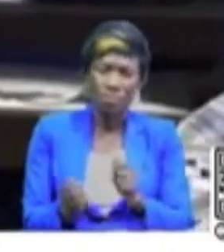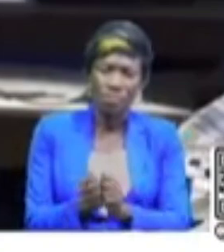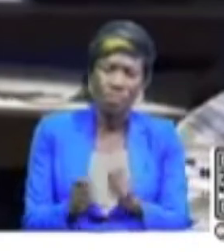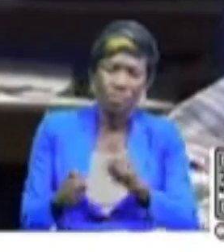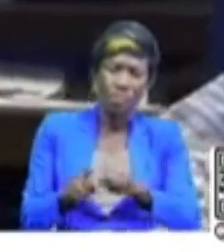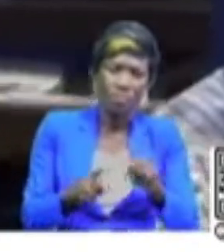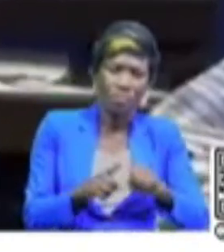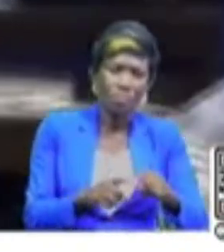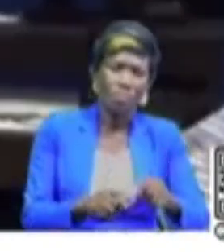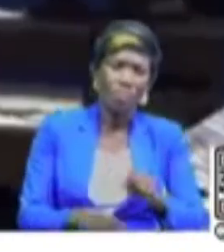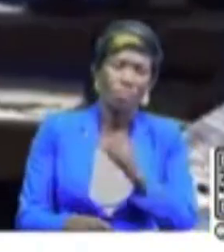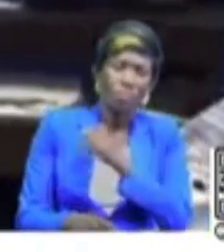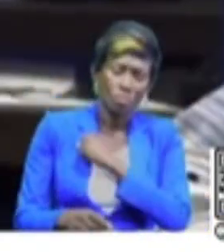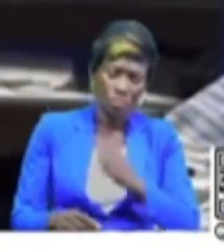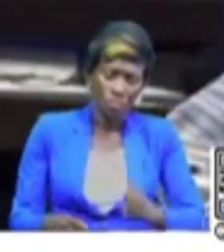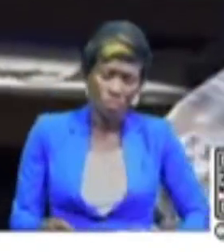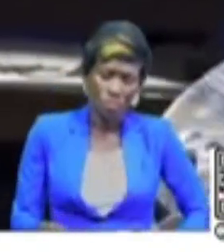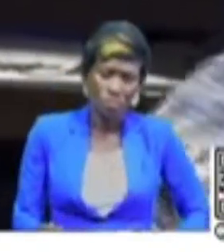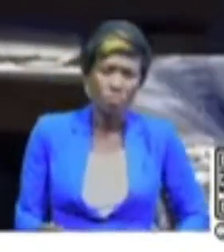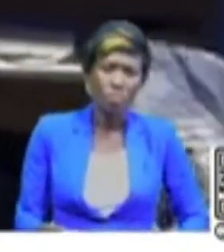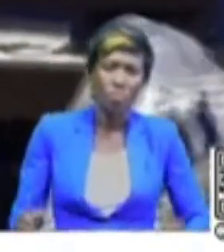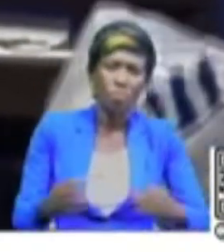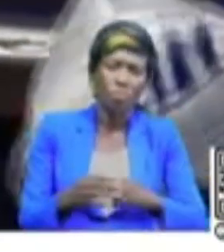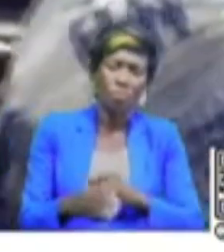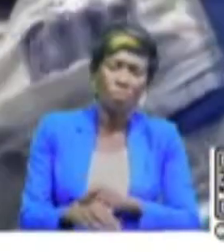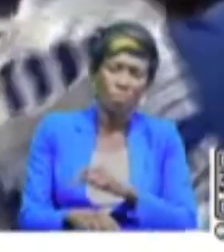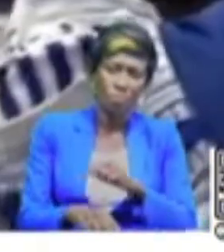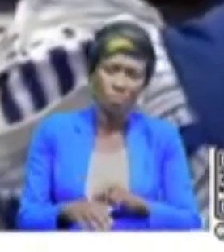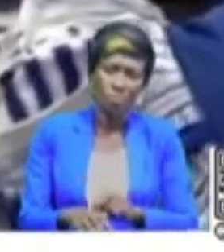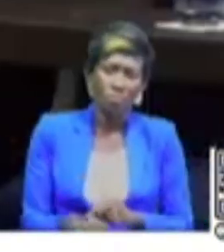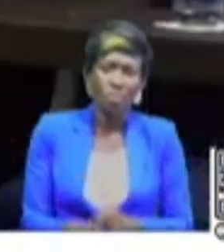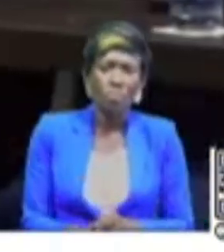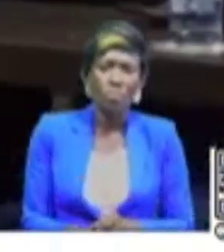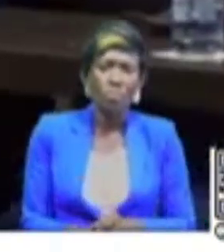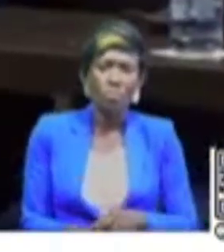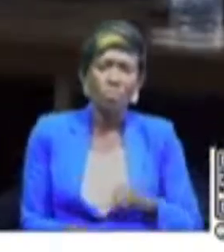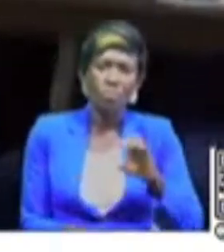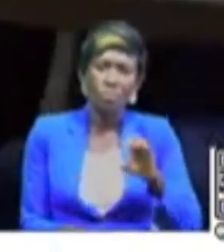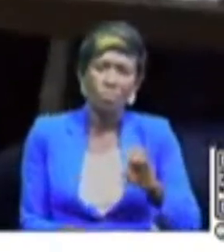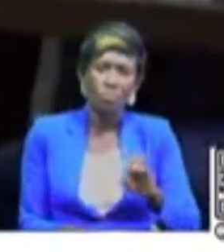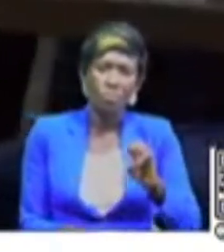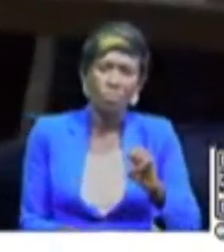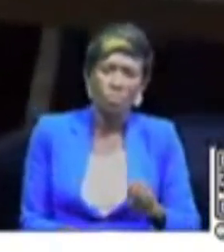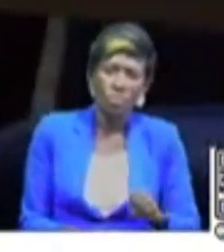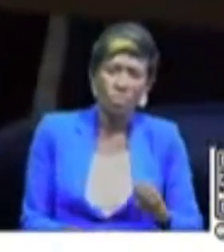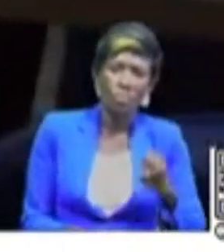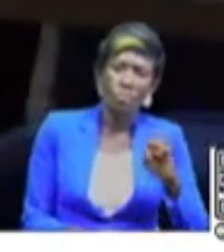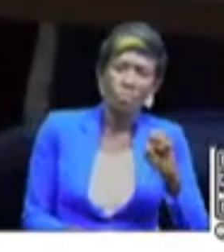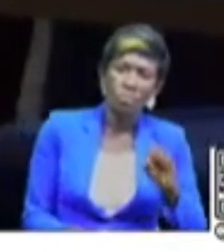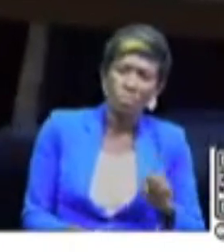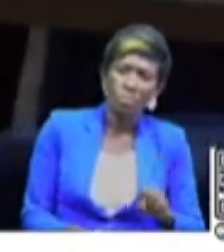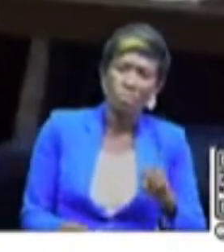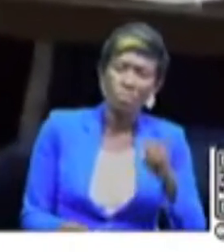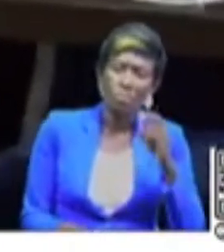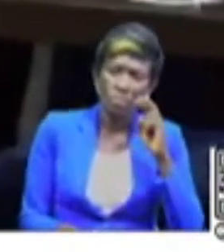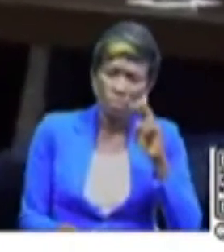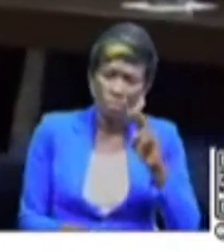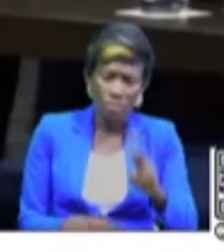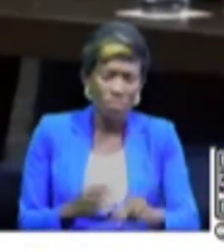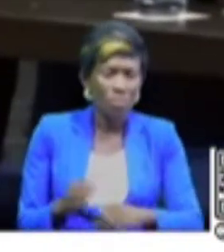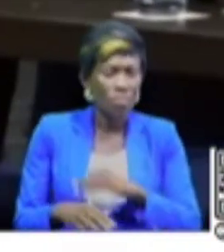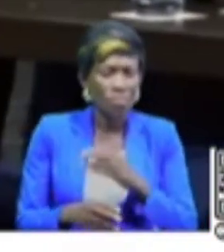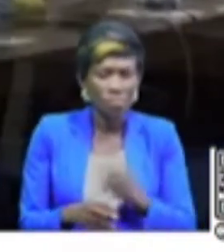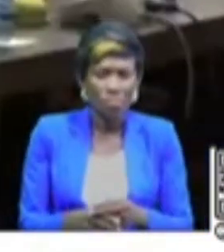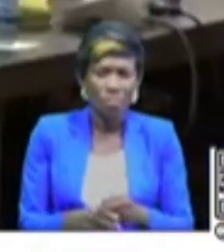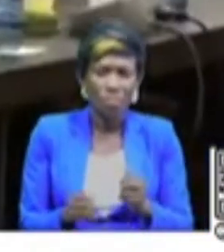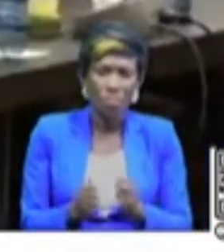le Sénat, le CSE, l'Assemblée nationale est une voie d'obtention d'engagement clair des autorités, notamment avec un